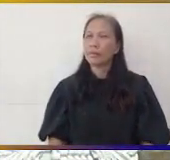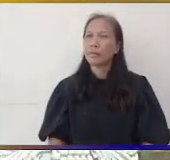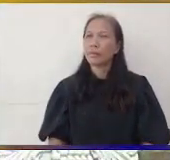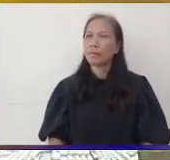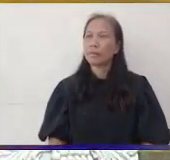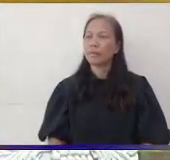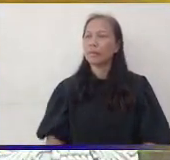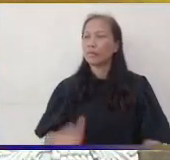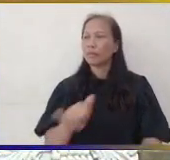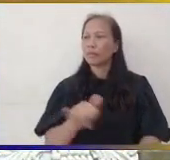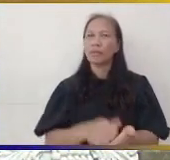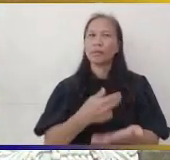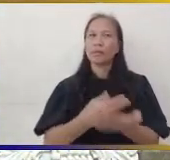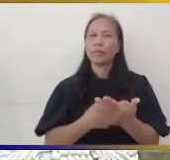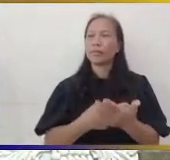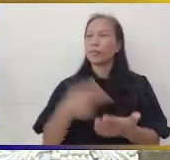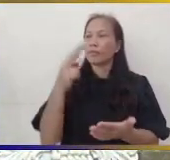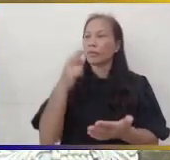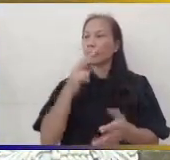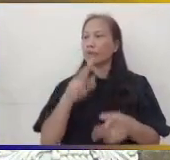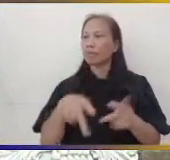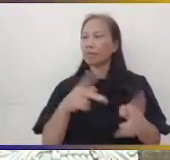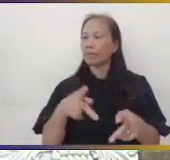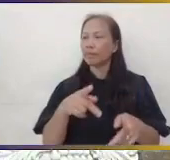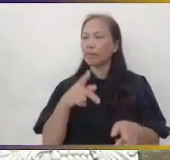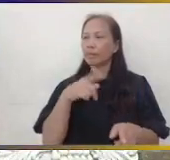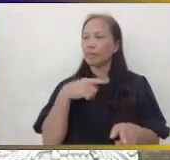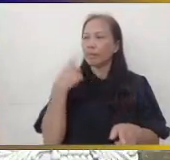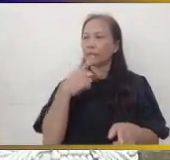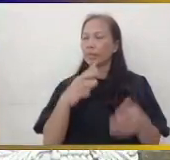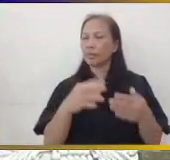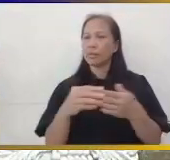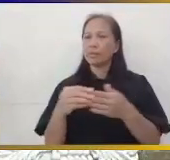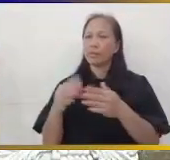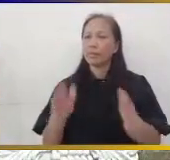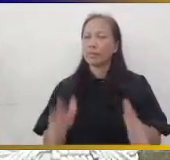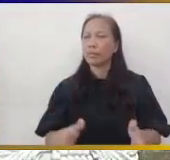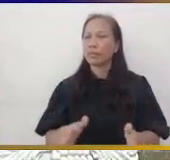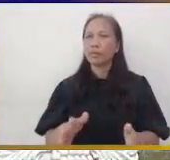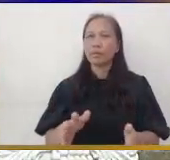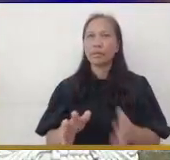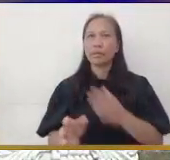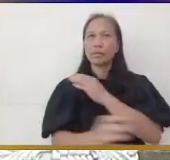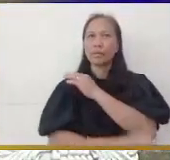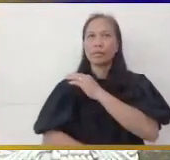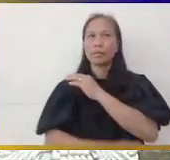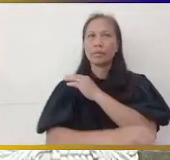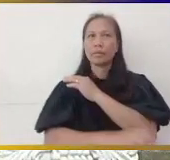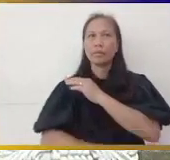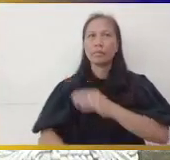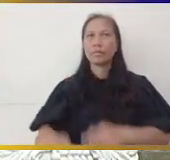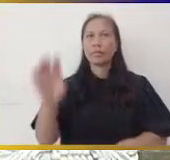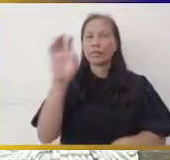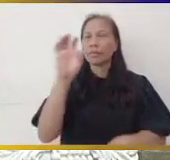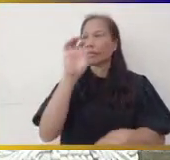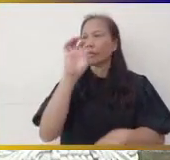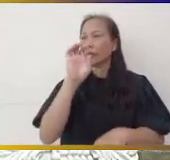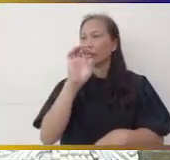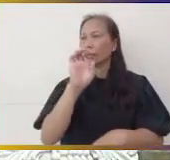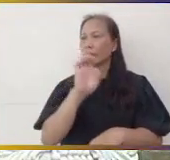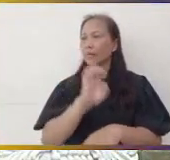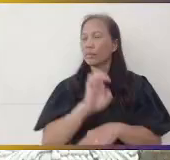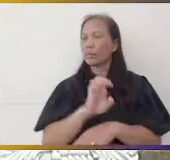doon po sa banda sa sa bansa ng England ay naprotektahan na po siya kaya nga mga kapatid during that time